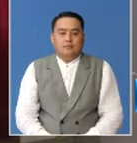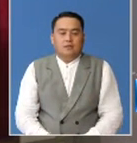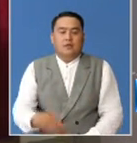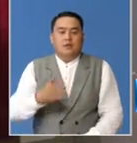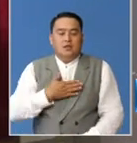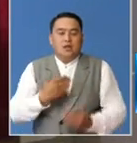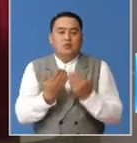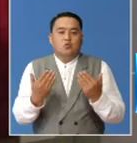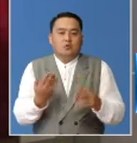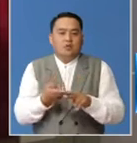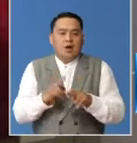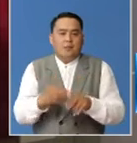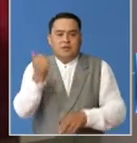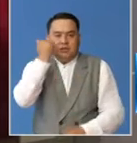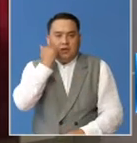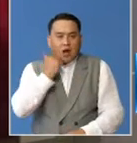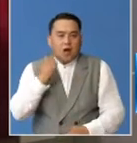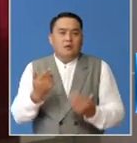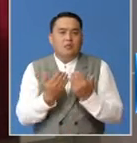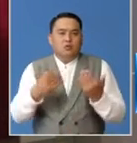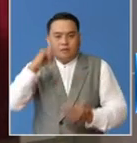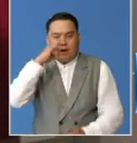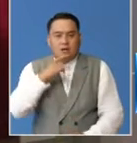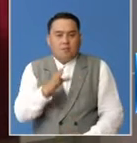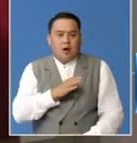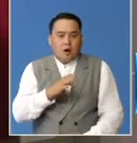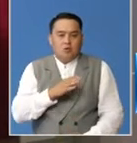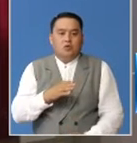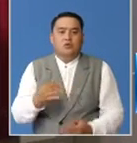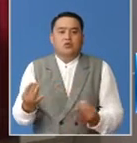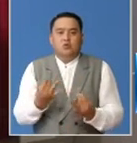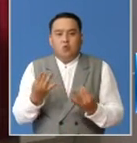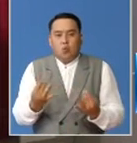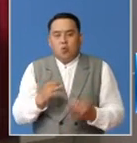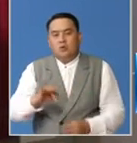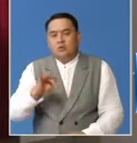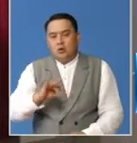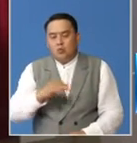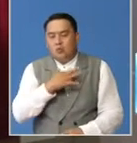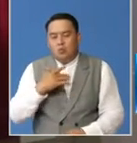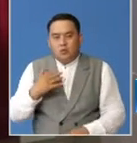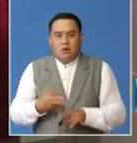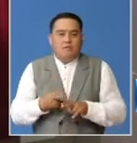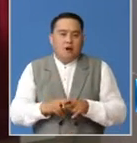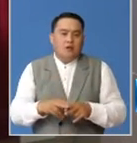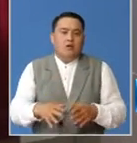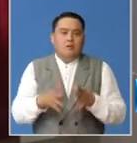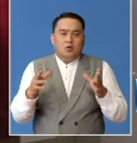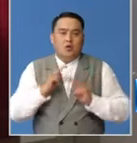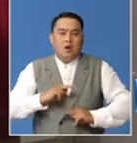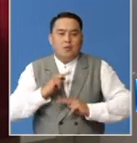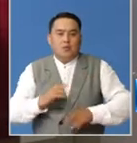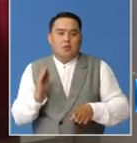Наш музей является одним из самых древнейших в Казахстане и имеет очень богатую и насыщенную историю. Местными работниками проводится обширная работа